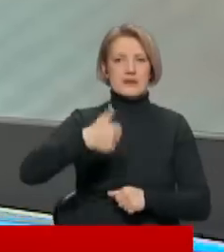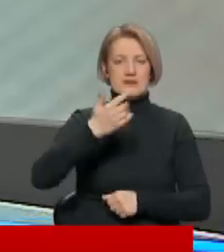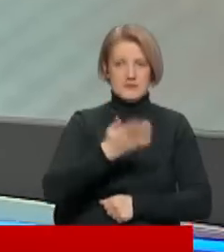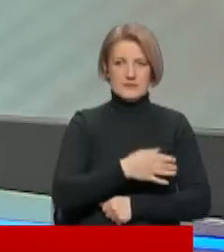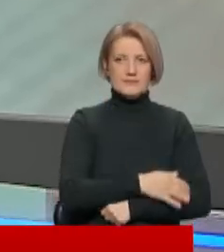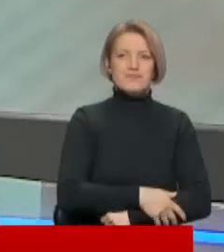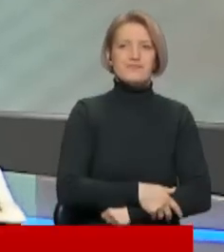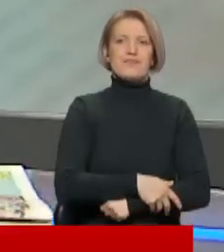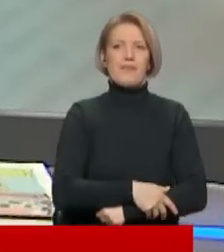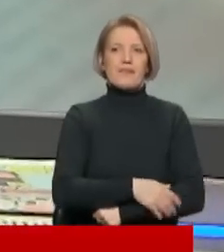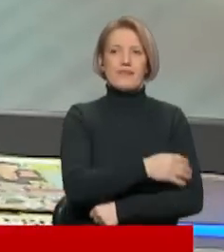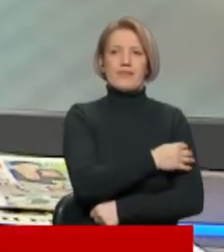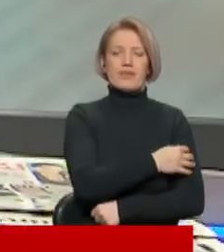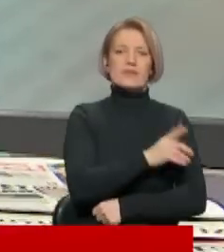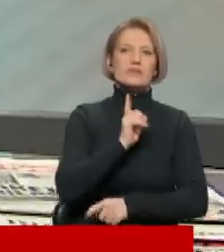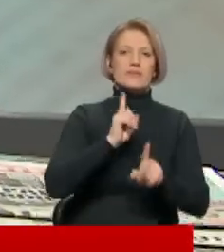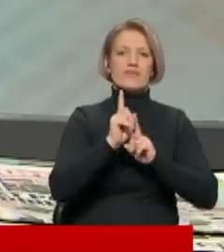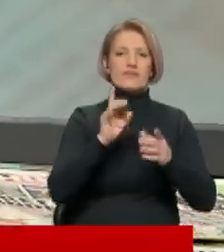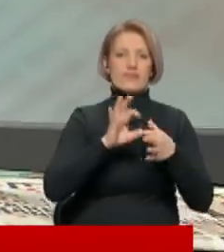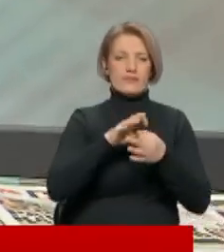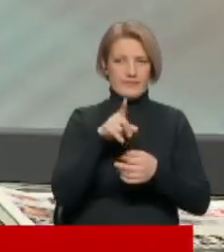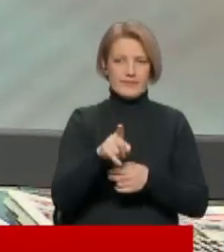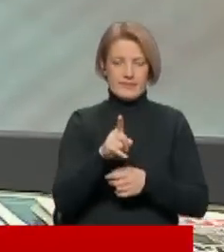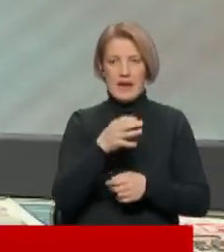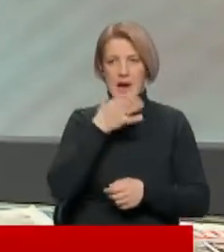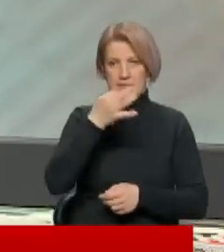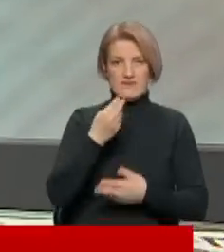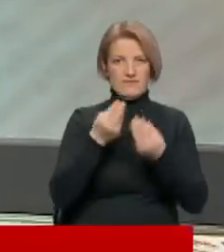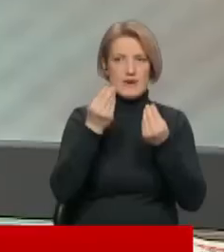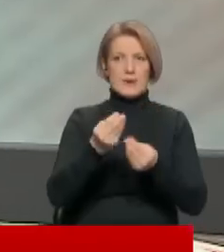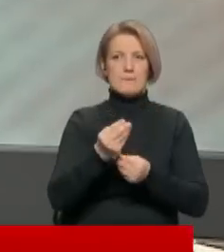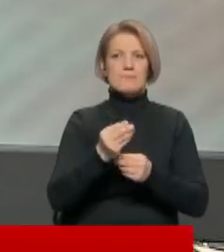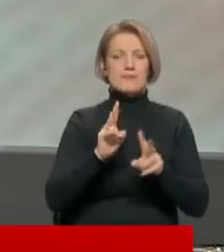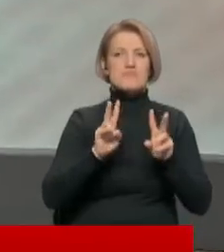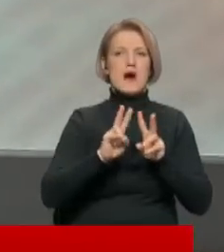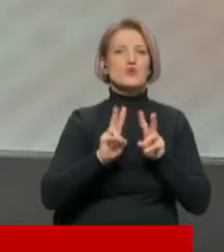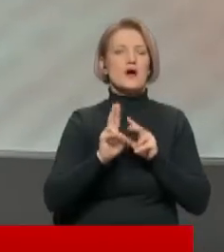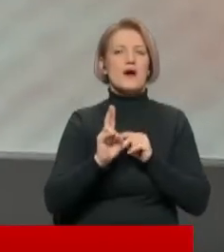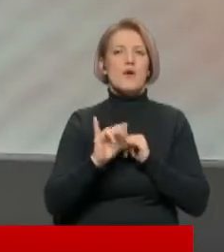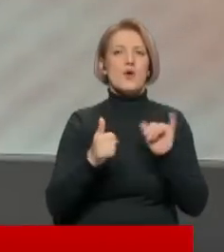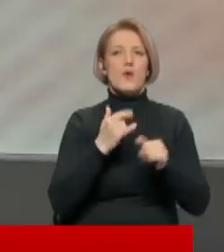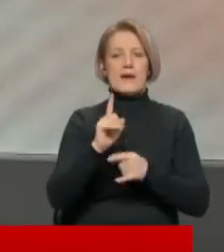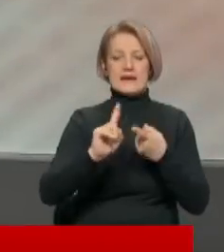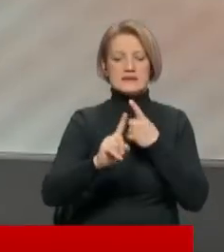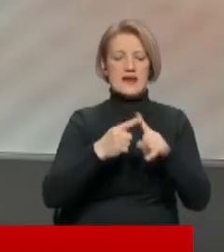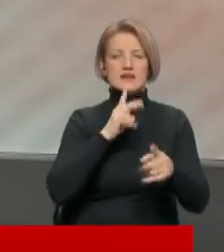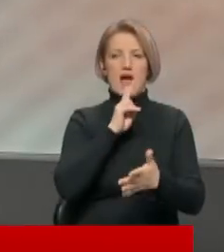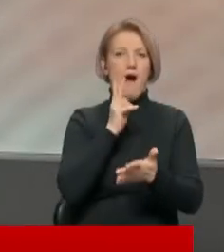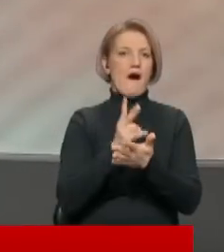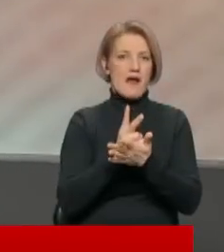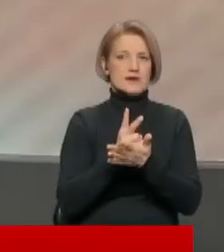verebiliriz Ekrem İmamoğlu davası ile ilgili o habere de geçiş yapabiliriz mağduruya yatıyorlar siyasi